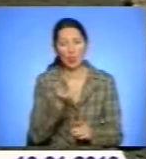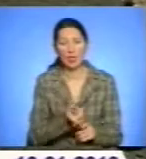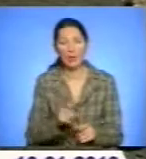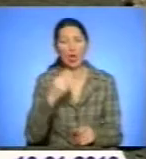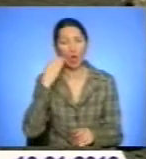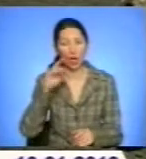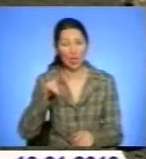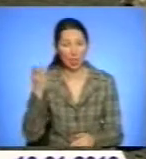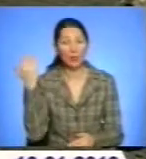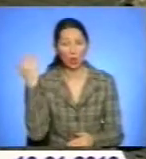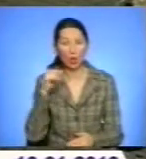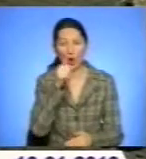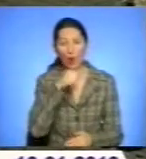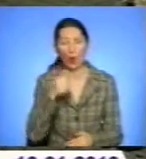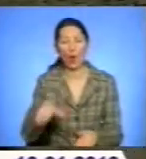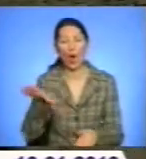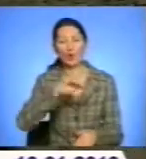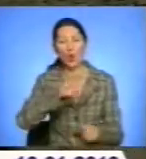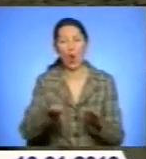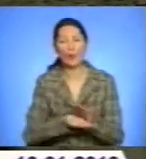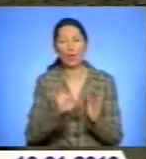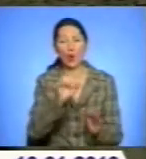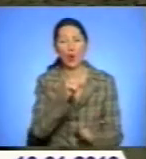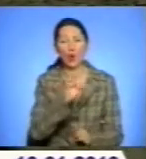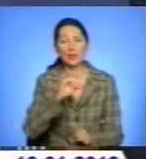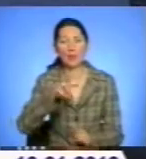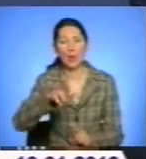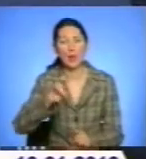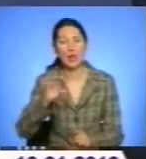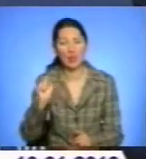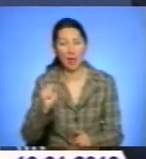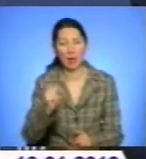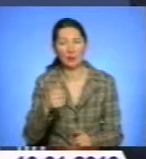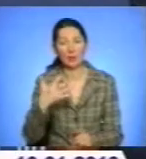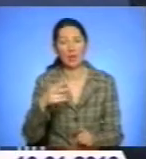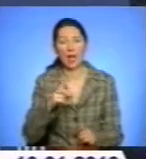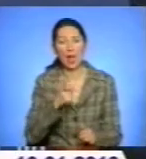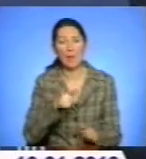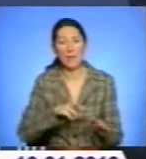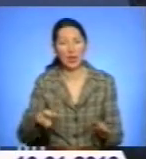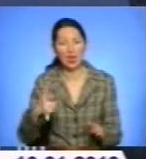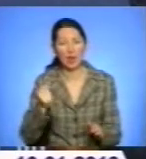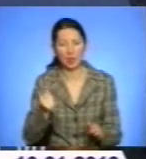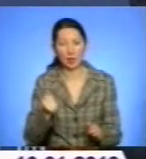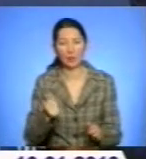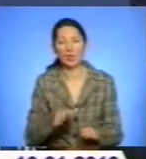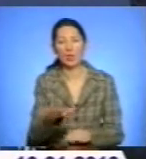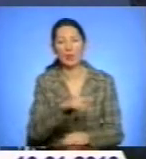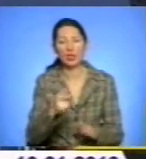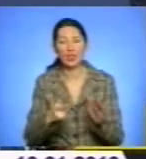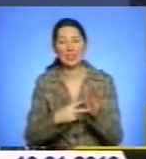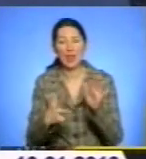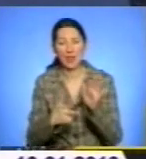торік. Усього під озиминою нині більше 8 мільйонів гектарів. Сходи озимих отримані на площі 7,8